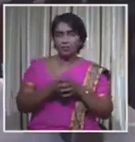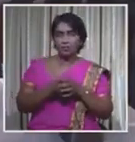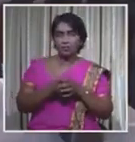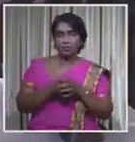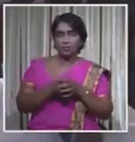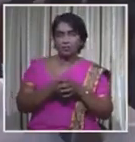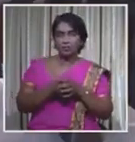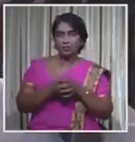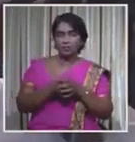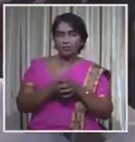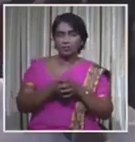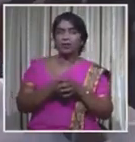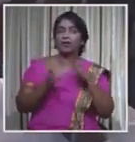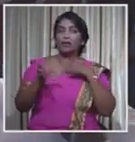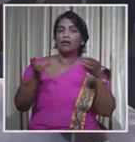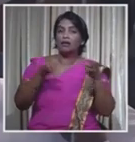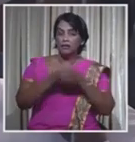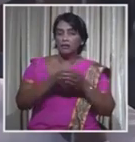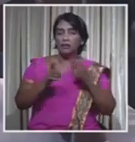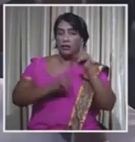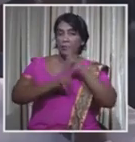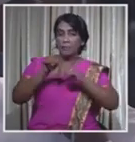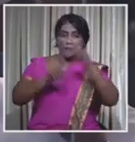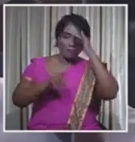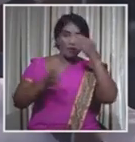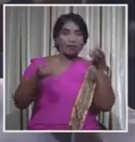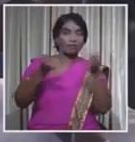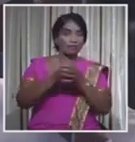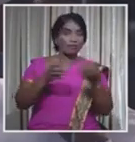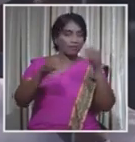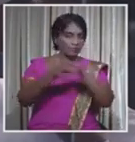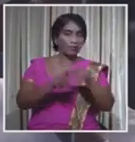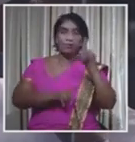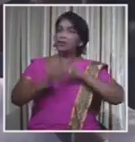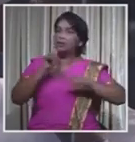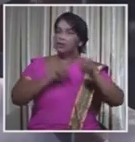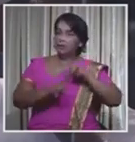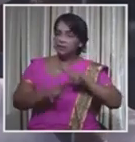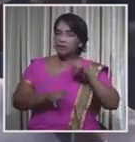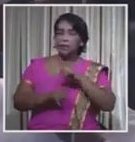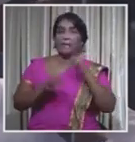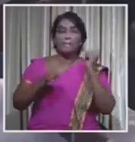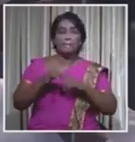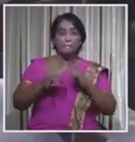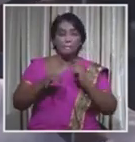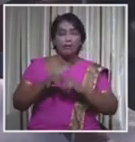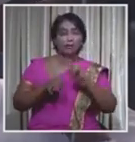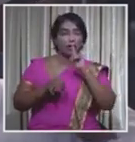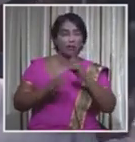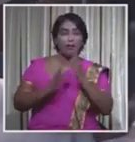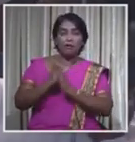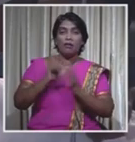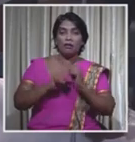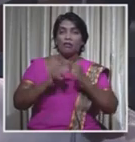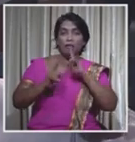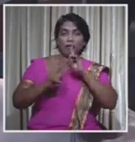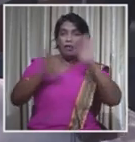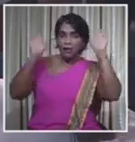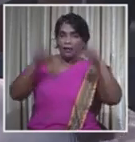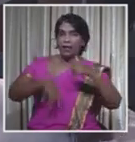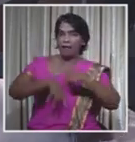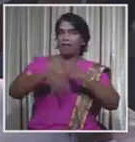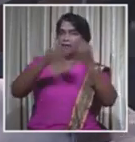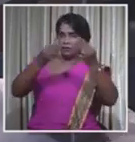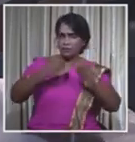කුටි පක්ෂ නායක රැස්වීමක් කැඳවපු අවස්ථාවේ කතානායකතුමනි ප්‍රශ්න අසන මන්ත්‍රීවරුන්ට එන්න කියලා ඔබතුමා අවස්ථාවක්